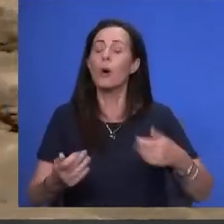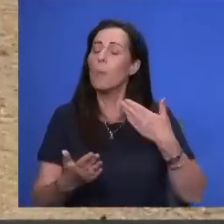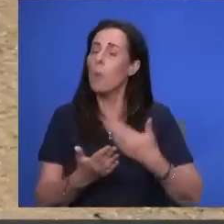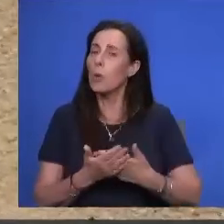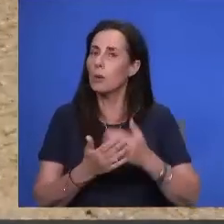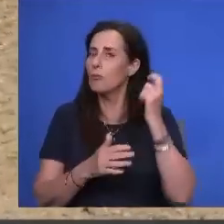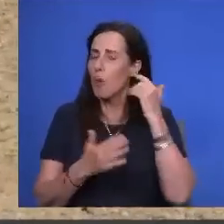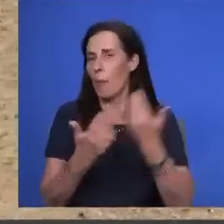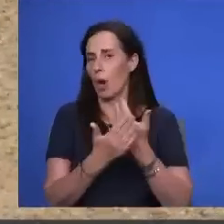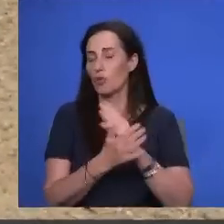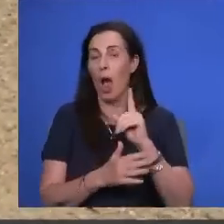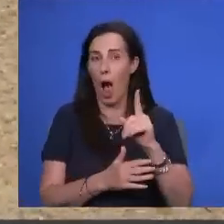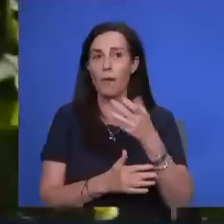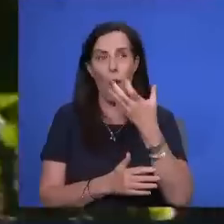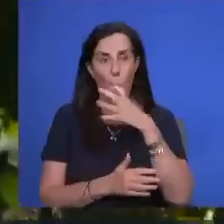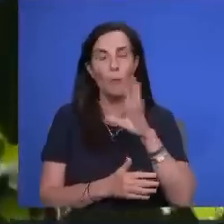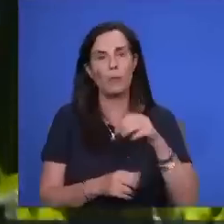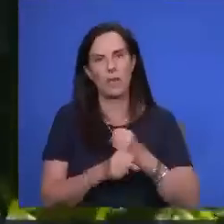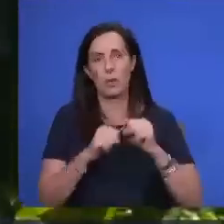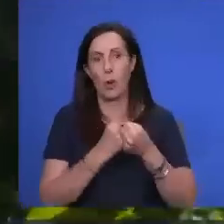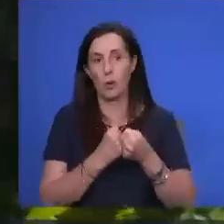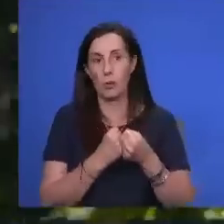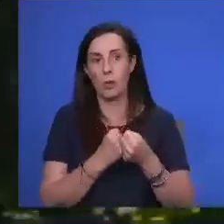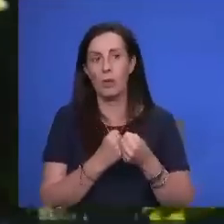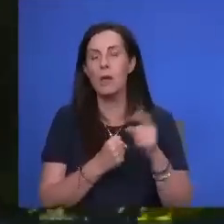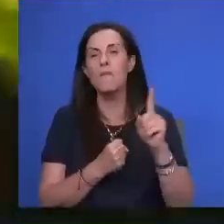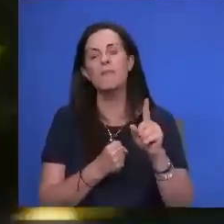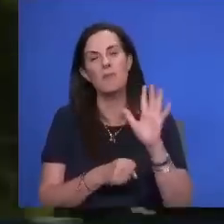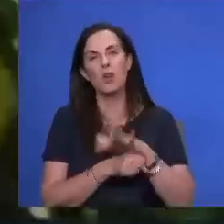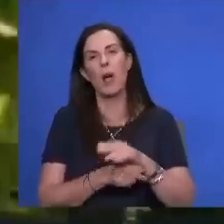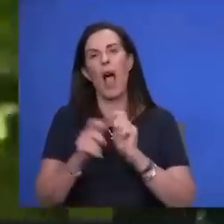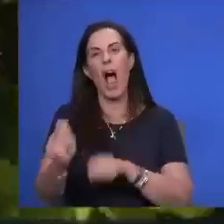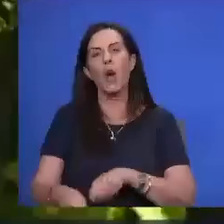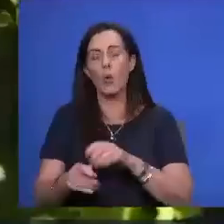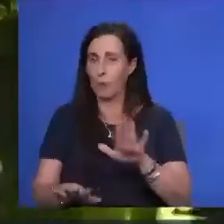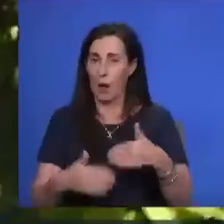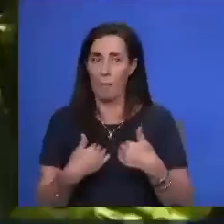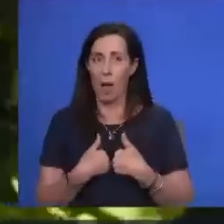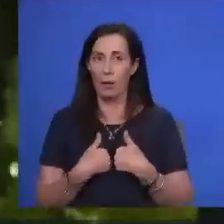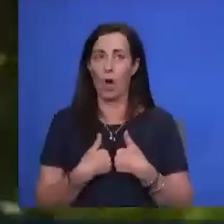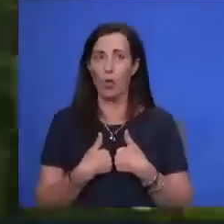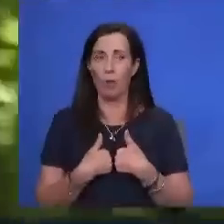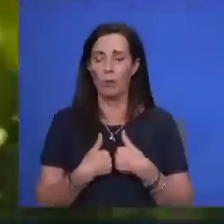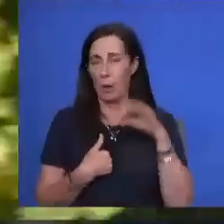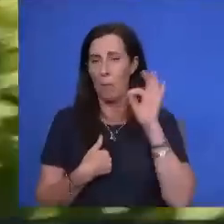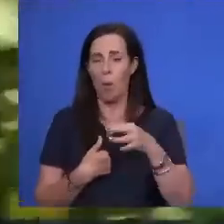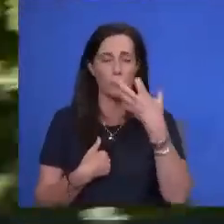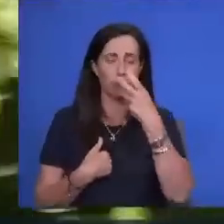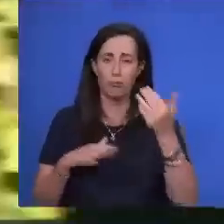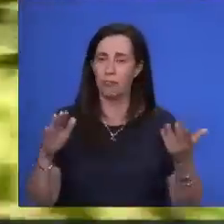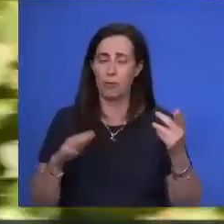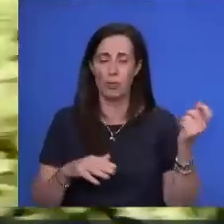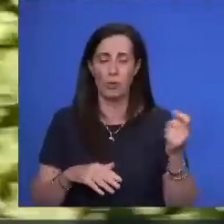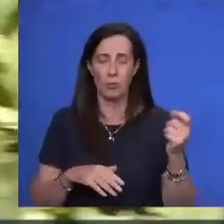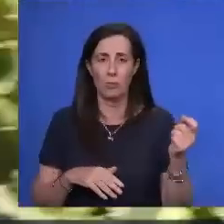להתעדכן. אבל החום גורם גם לנזקים. מי שמושפע ישירות אלה החקלאים, וגם אנחנו בתוצרת ובמחירים של השבועות